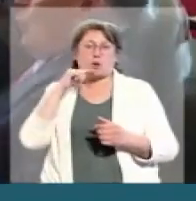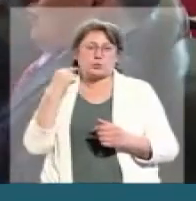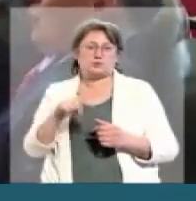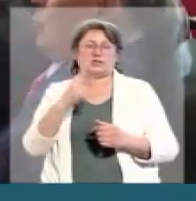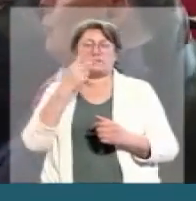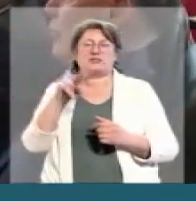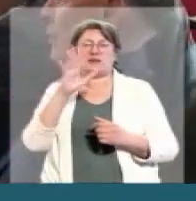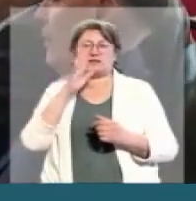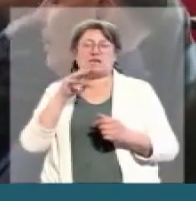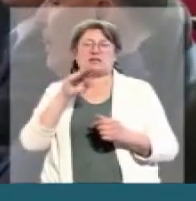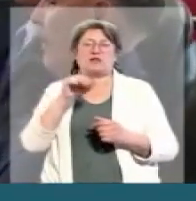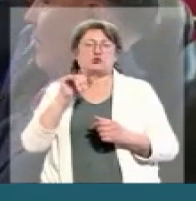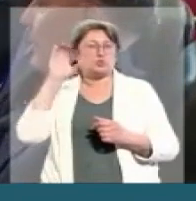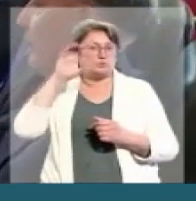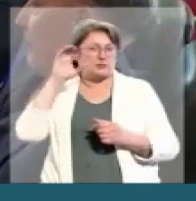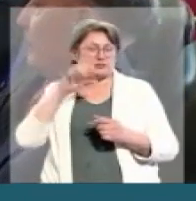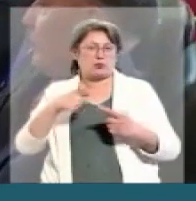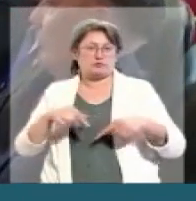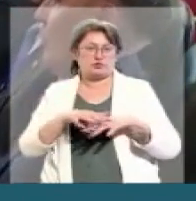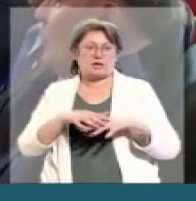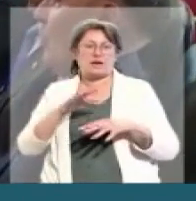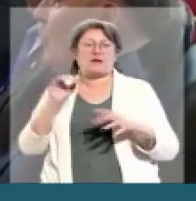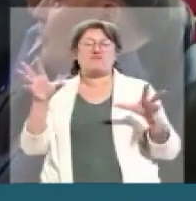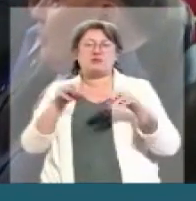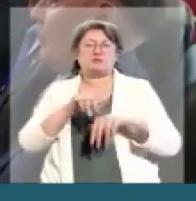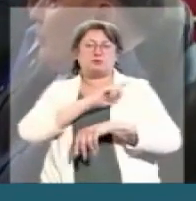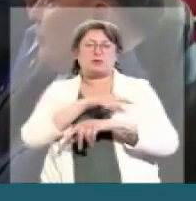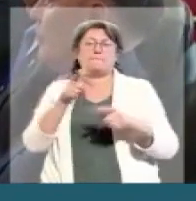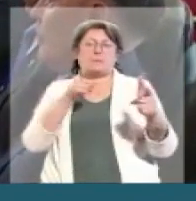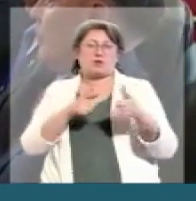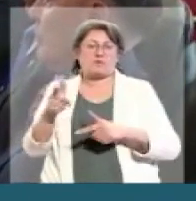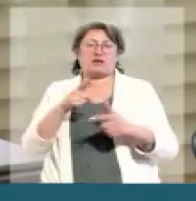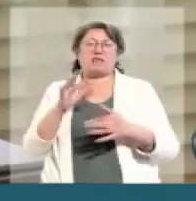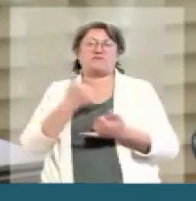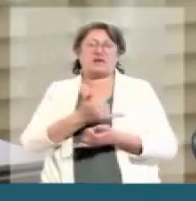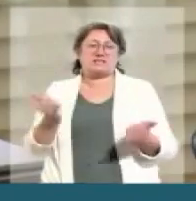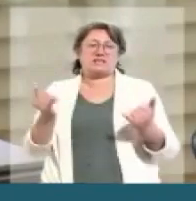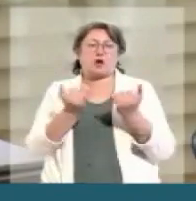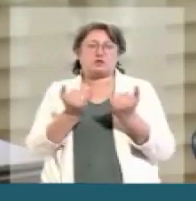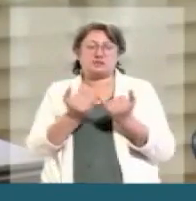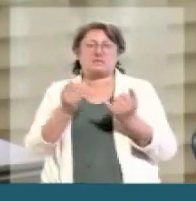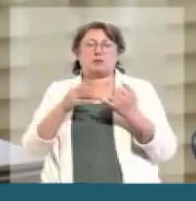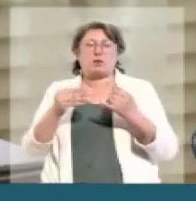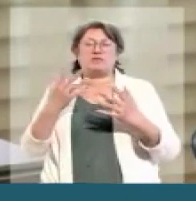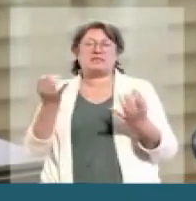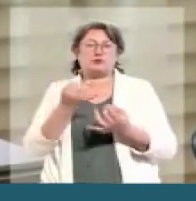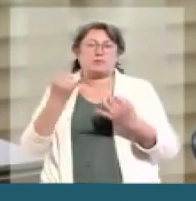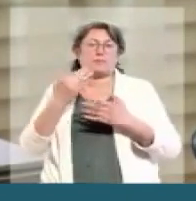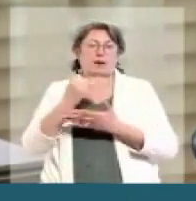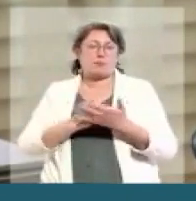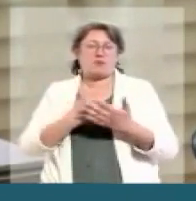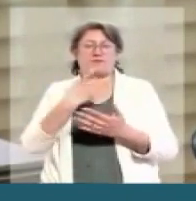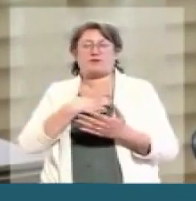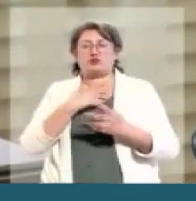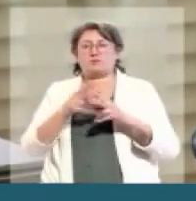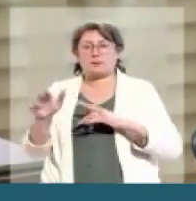русское, 20-летие таджикско-узбекская община. Совместными усилиями они подготовили для своих земляков и гостей насыщенную программу. Одним из